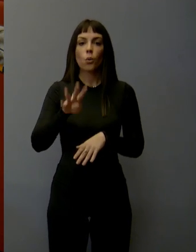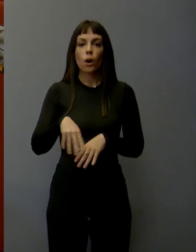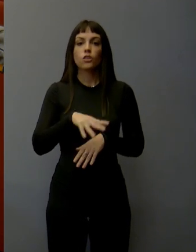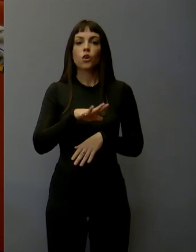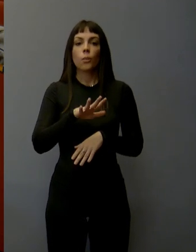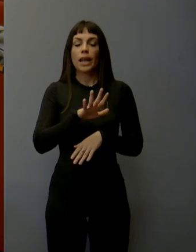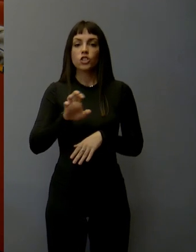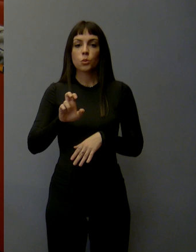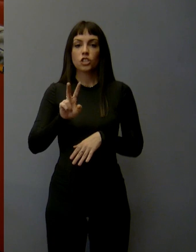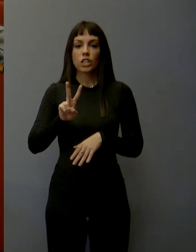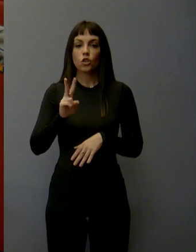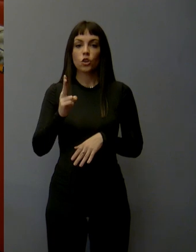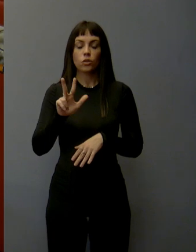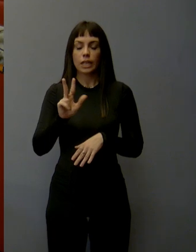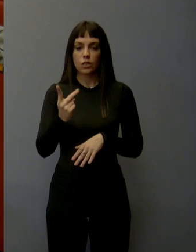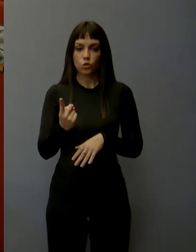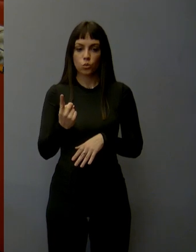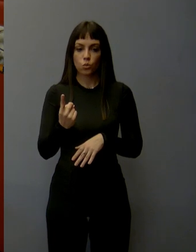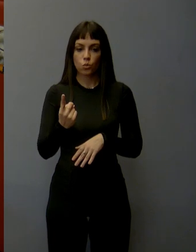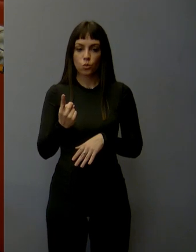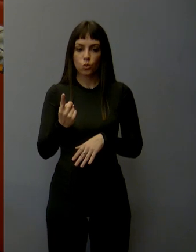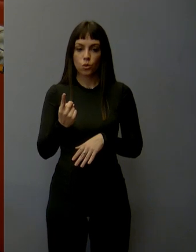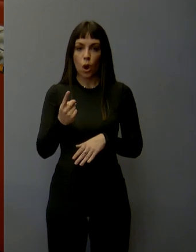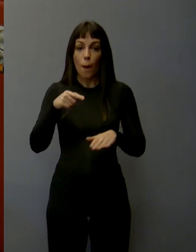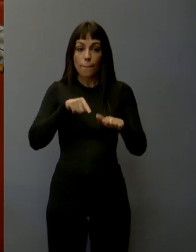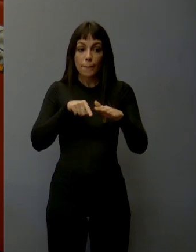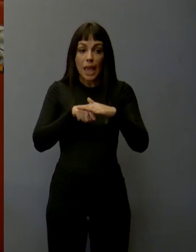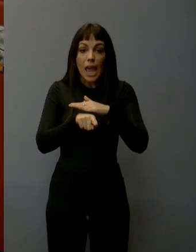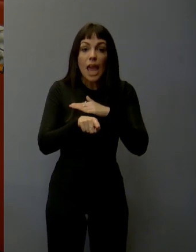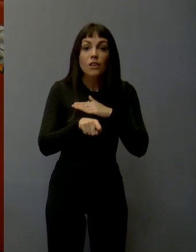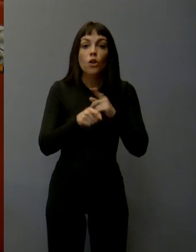4.531 prolungamento metro